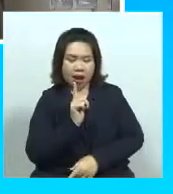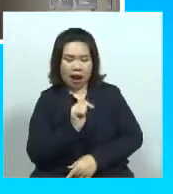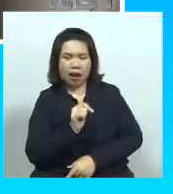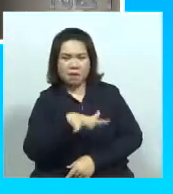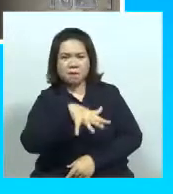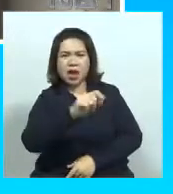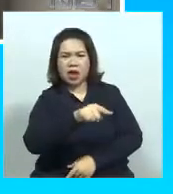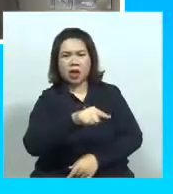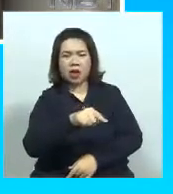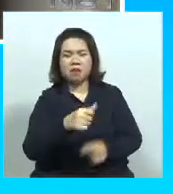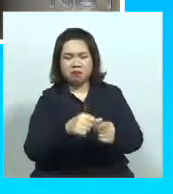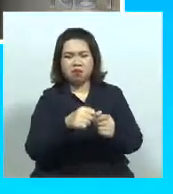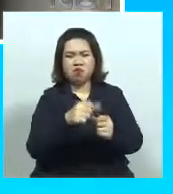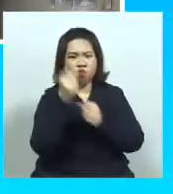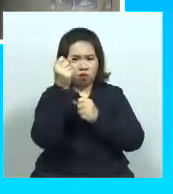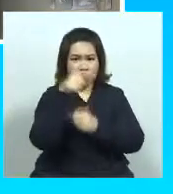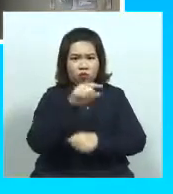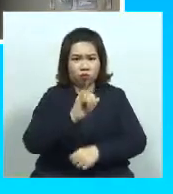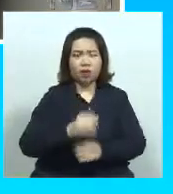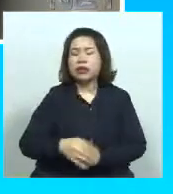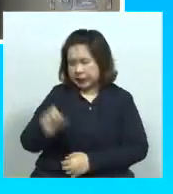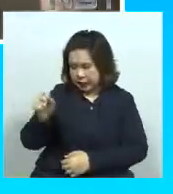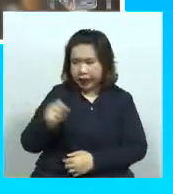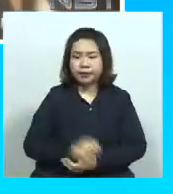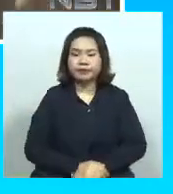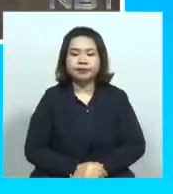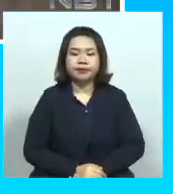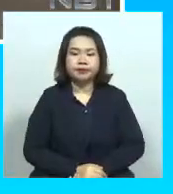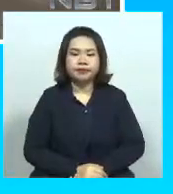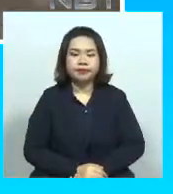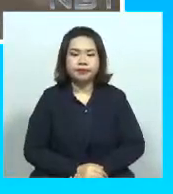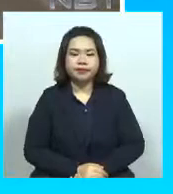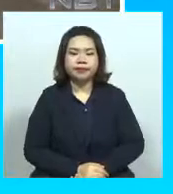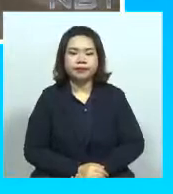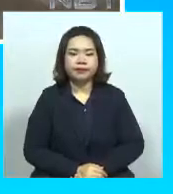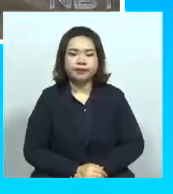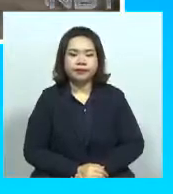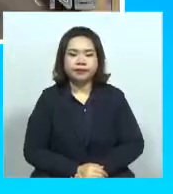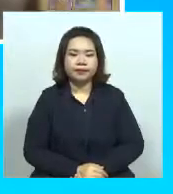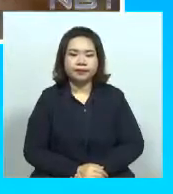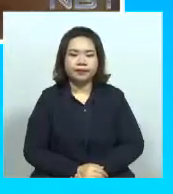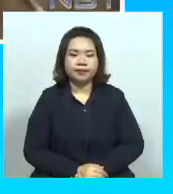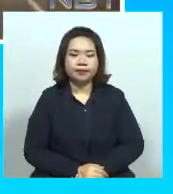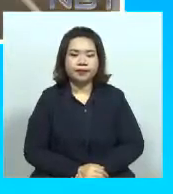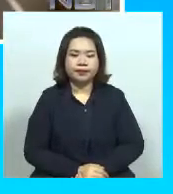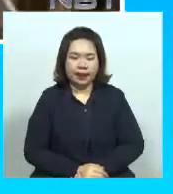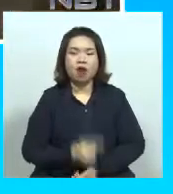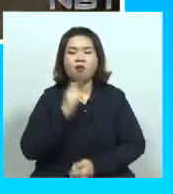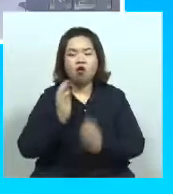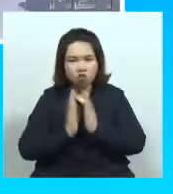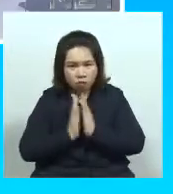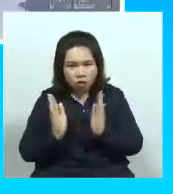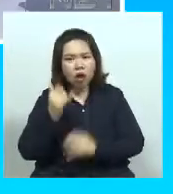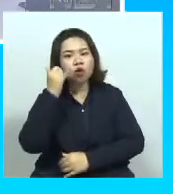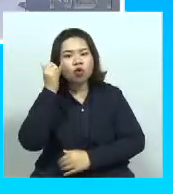านั้น ถูกต้องไหม ถูกต้องครับ ค่ะ ค่ะ ถูกต้องครับใช่ครับ ค่ะขอบคุณค่ะขอ